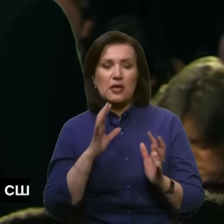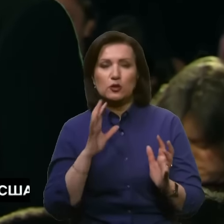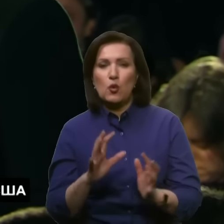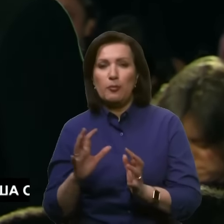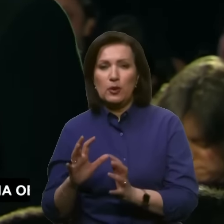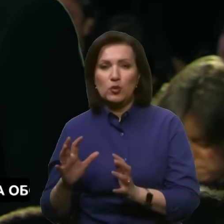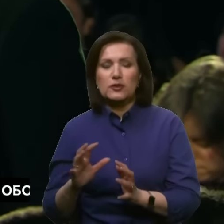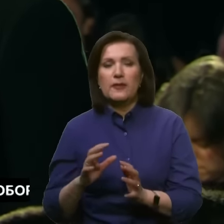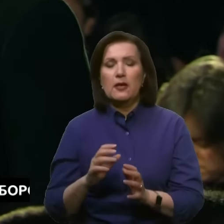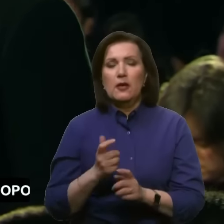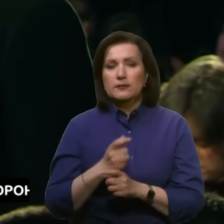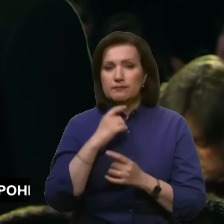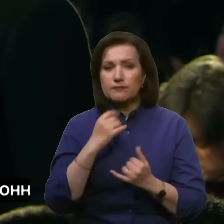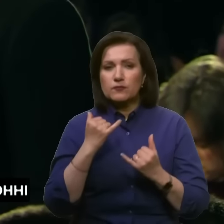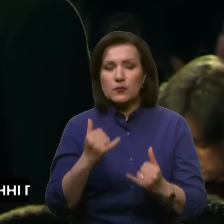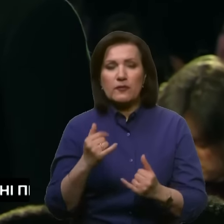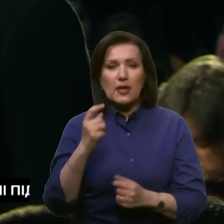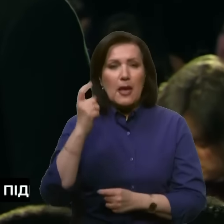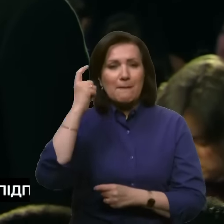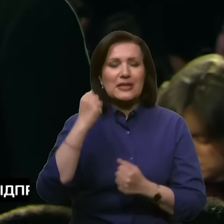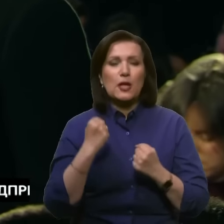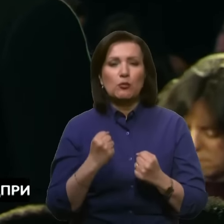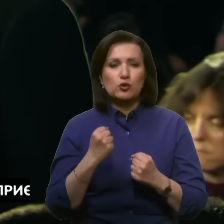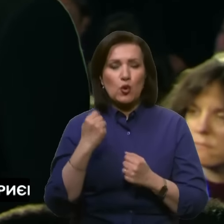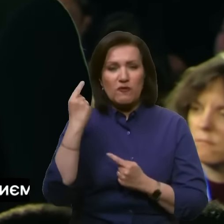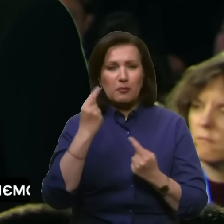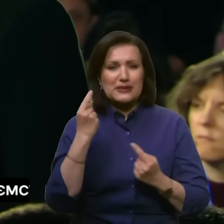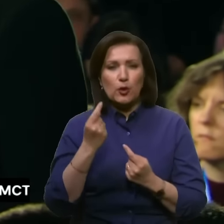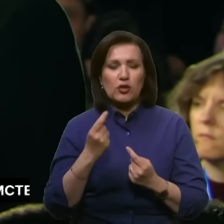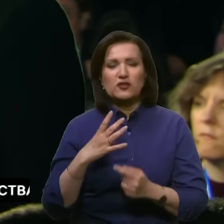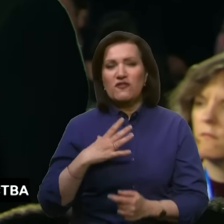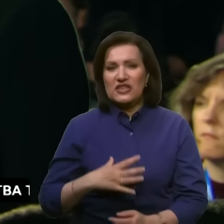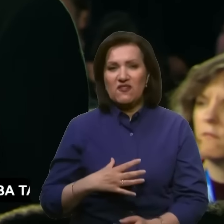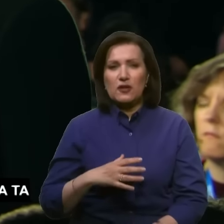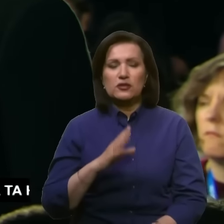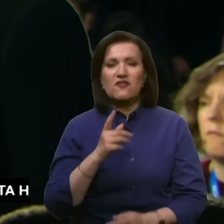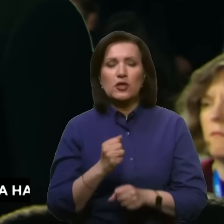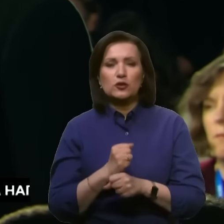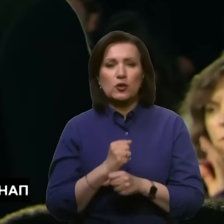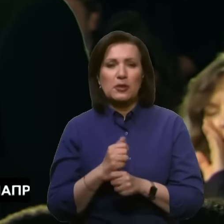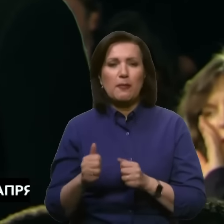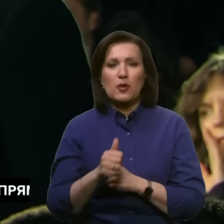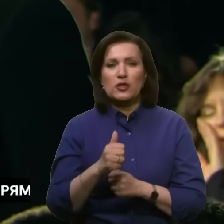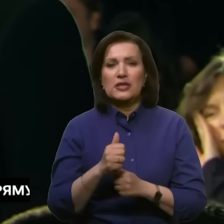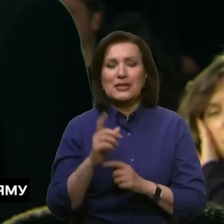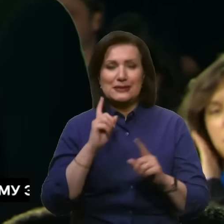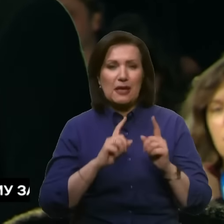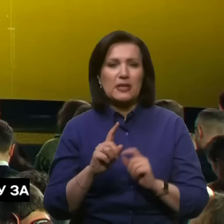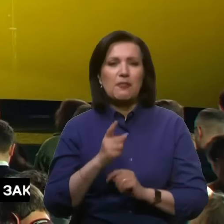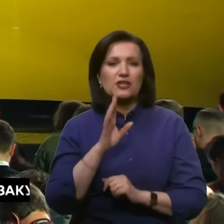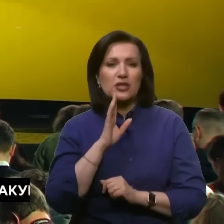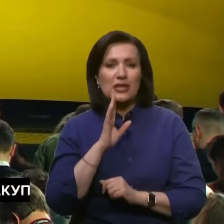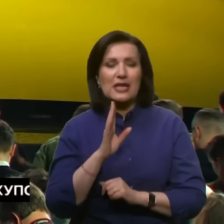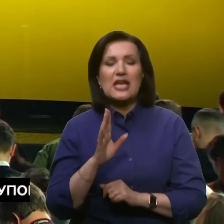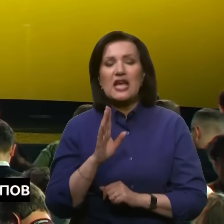опікується, особливо приділяю увагу ментальному здоров'ю, психологічній витривалості. Вона зробила це пріоритетом саміту перших леді